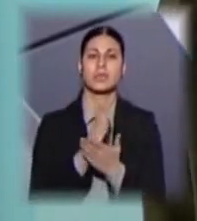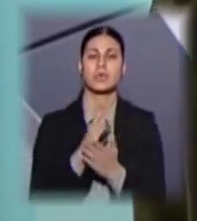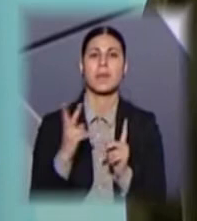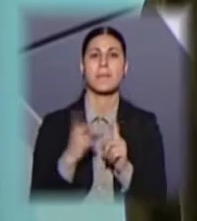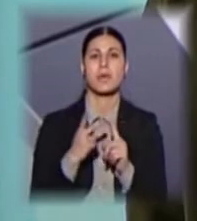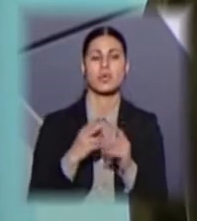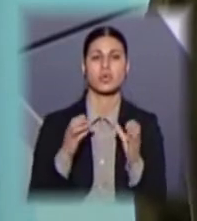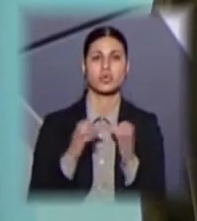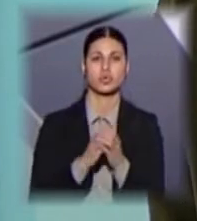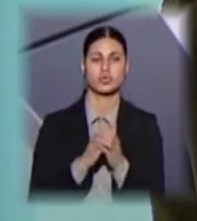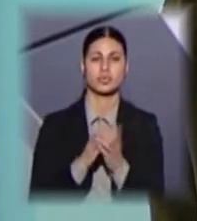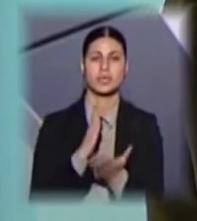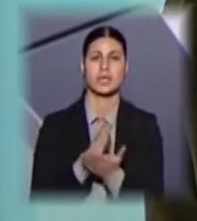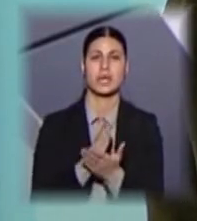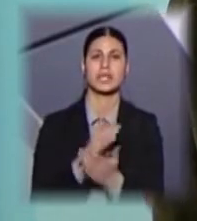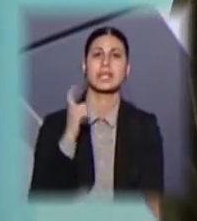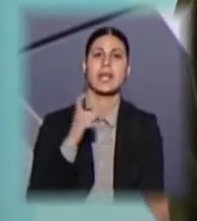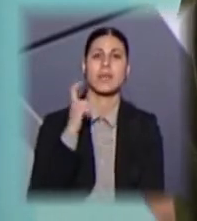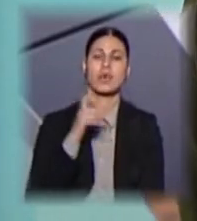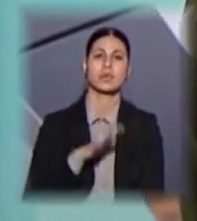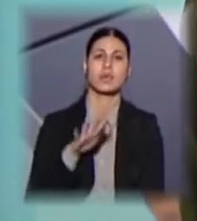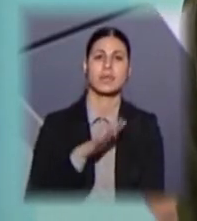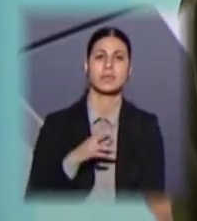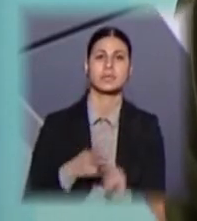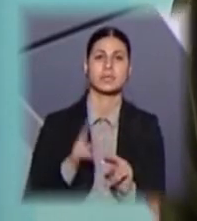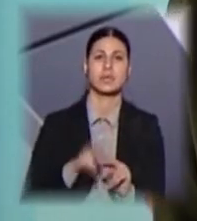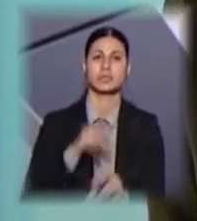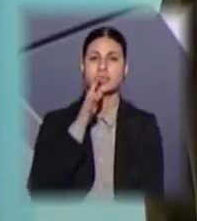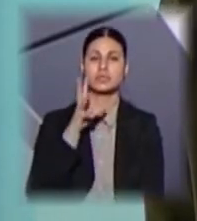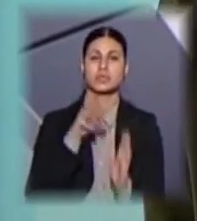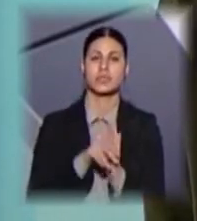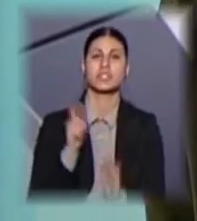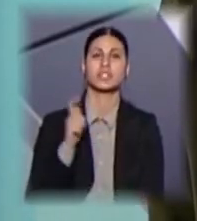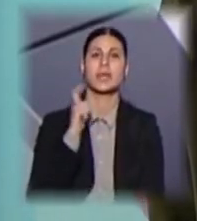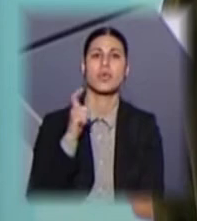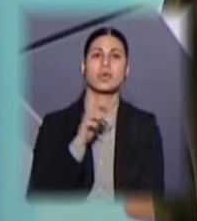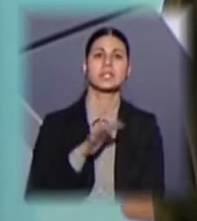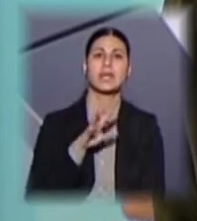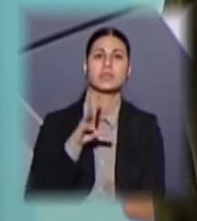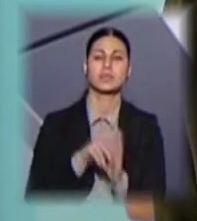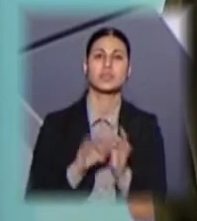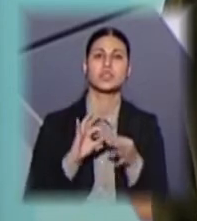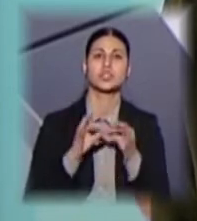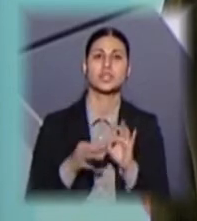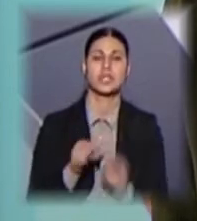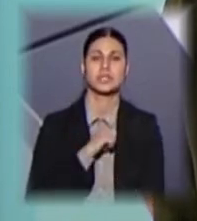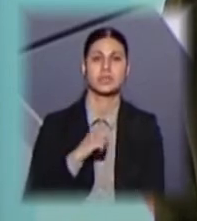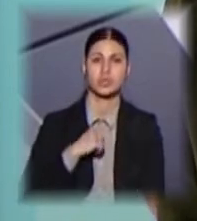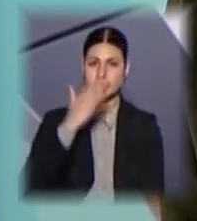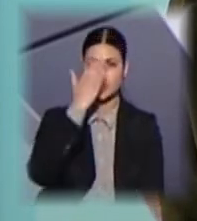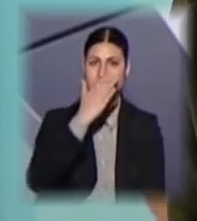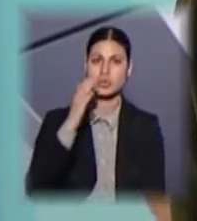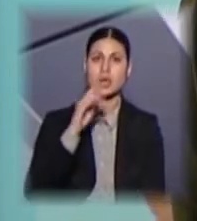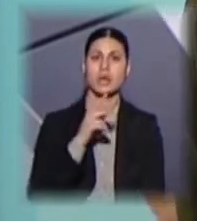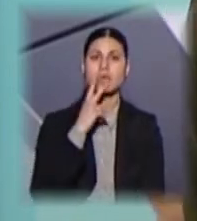მეორე მხარე, დემოკრატიული ქვეყნები. ამ შემთხვევაში დემოკრატიულ სახელმწიფოებში შინაარსაც განსაზღვრავს საზოგადოება,